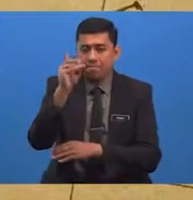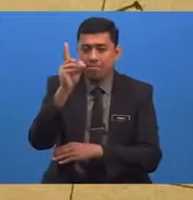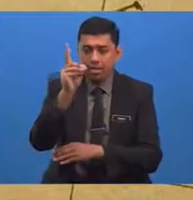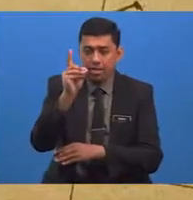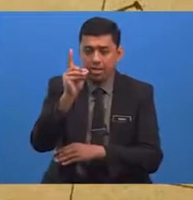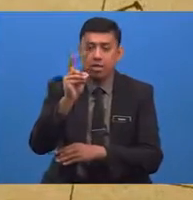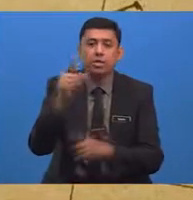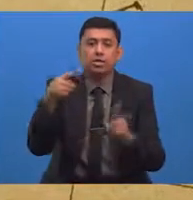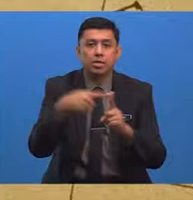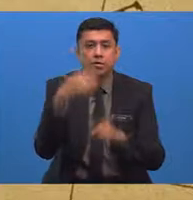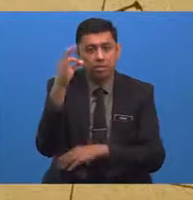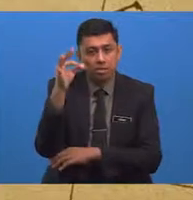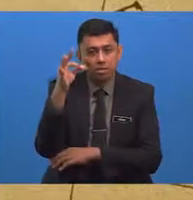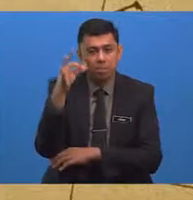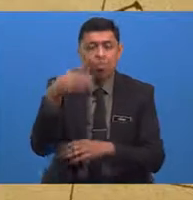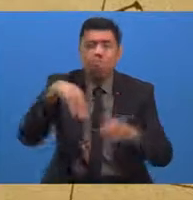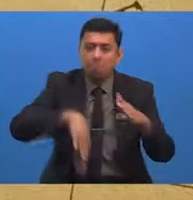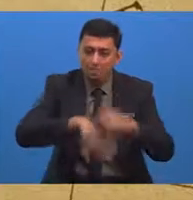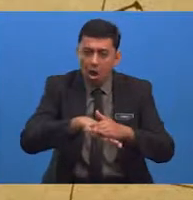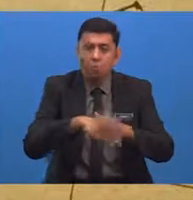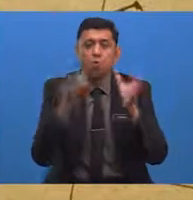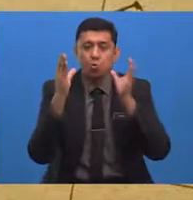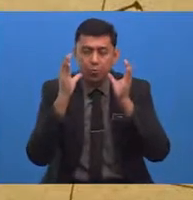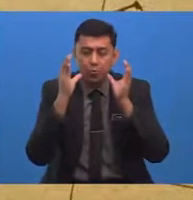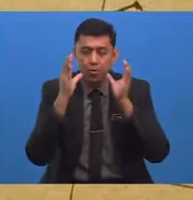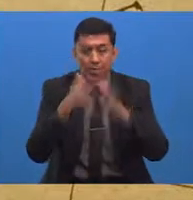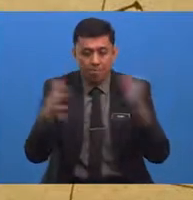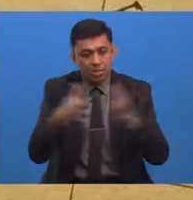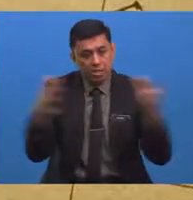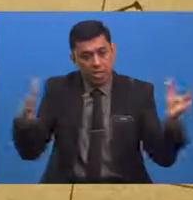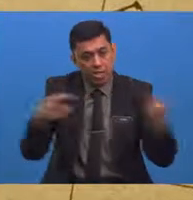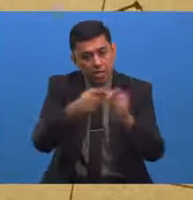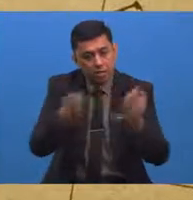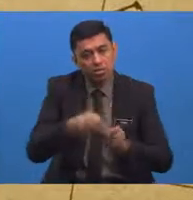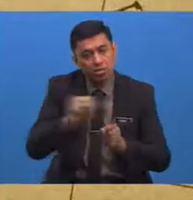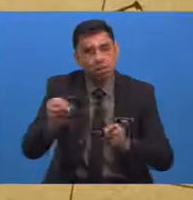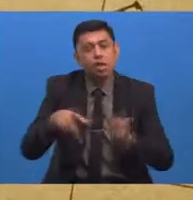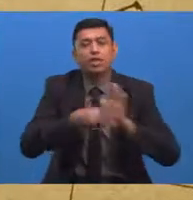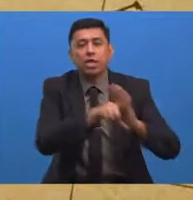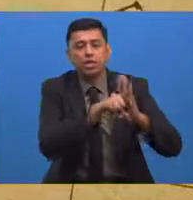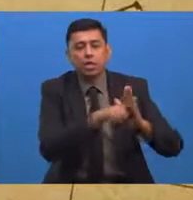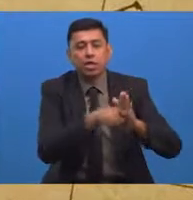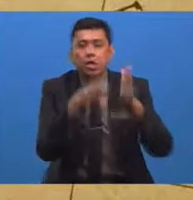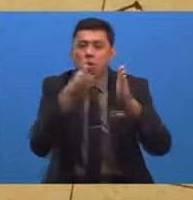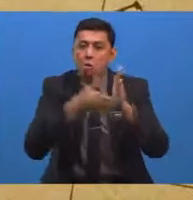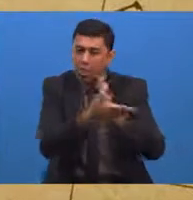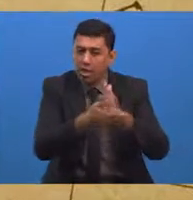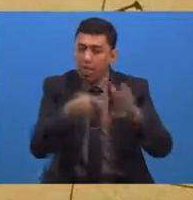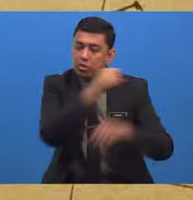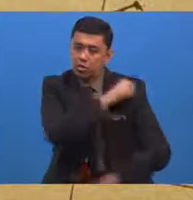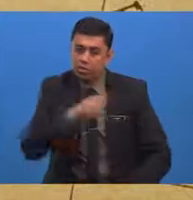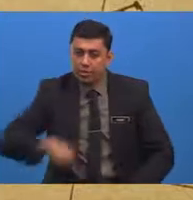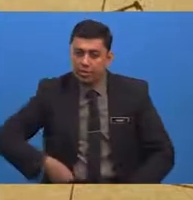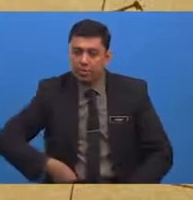di bawah pengaruh Kesultanan Brunei. Pembesar-pembesar tempatan dilantik oleh Sultan Brunei untuk mentadbir